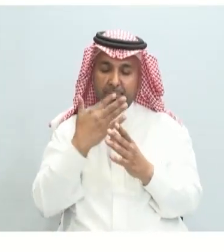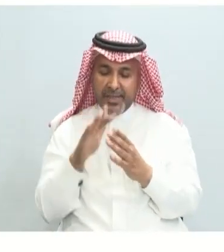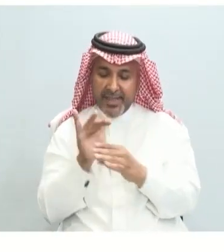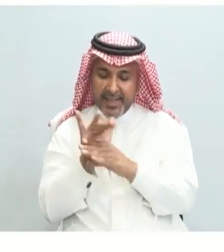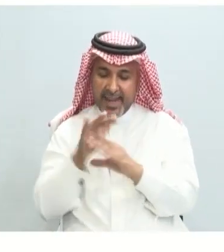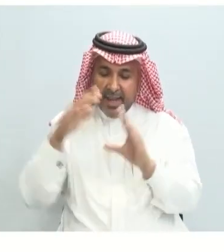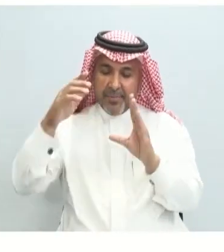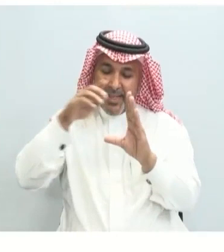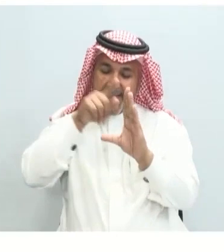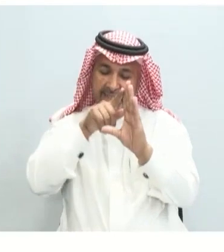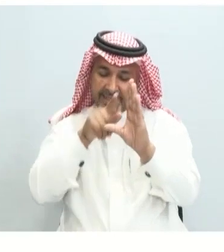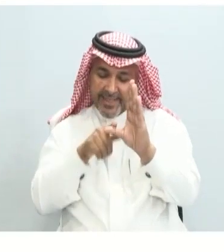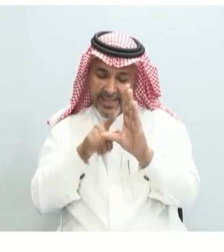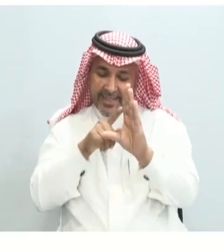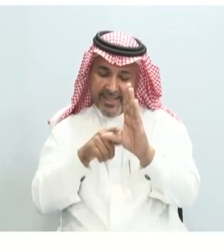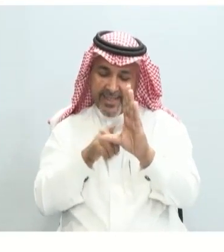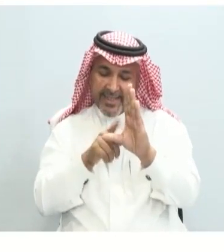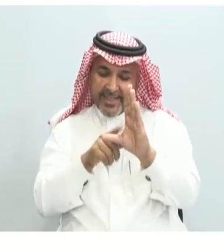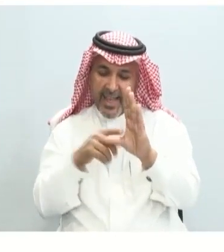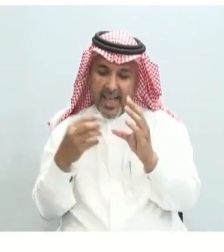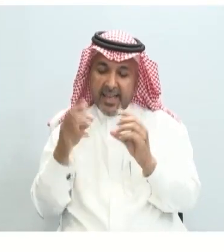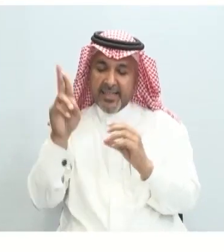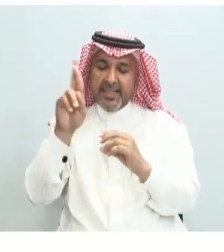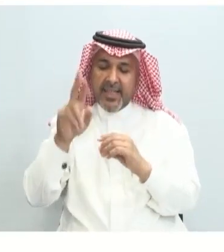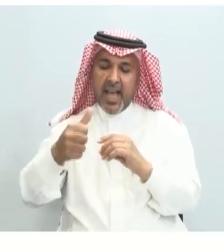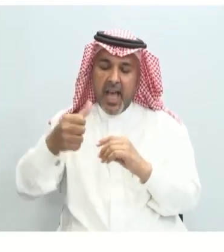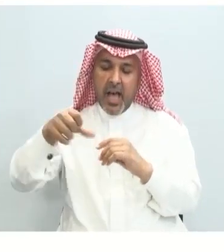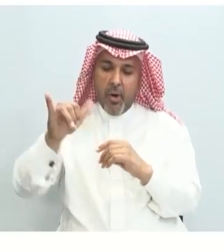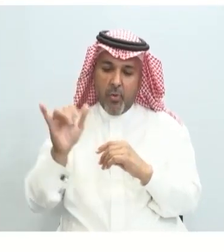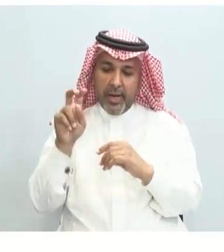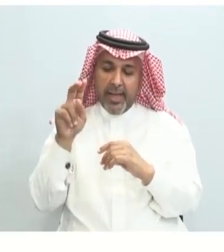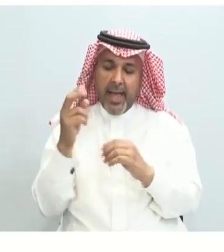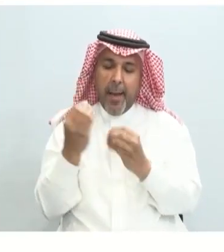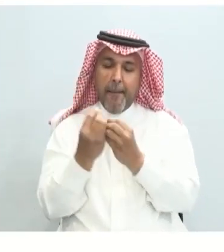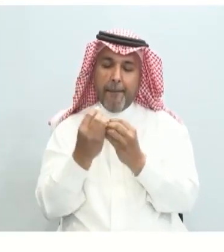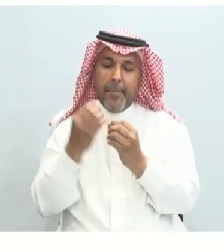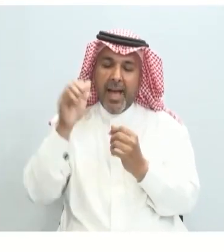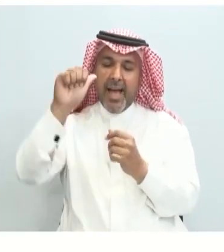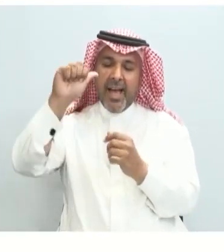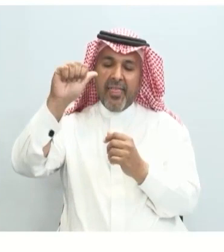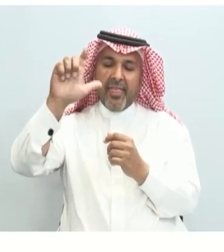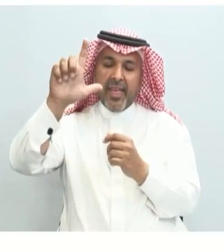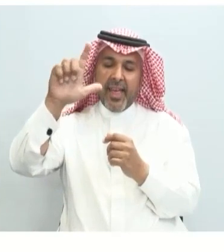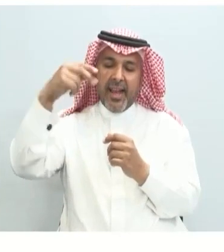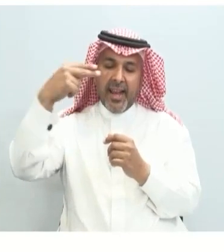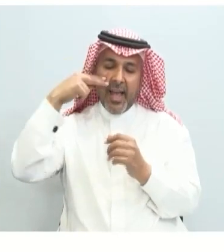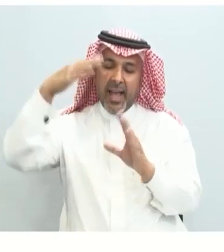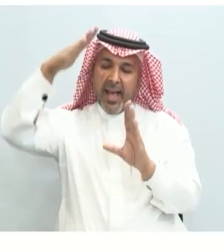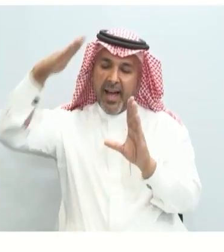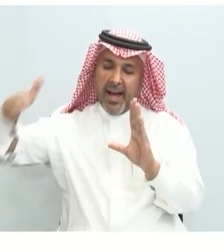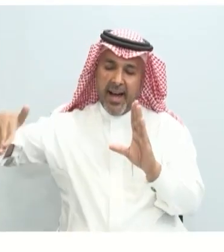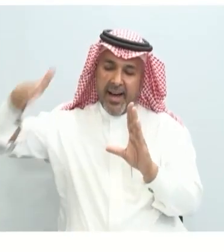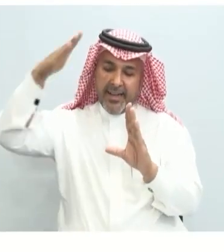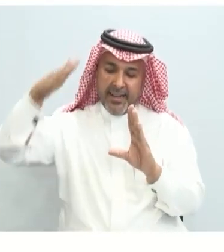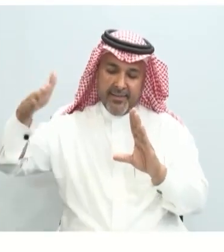الزاويه b قياس الزاويه b وبعد ذلك ممكن اجيب انا قياس الزاويه س من خلال زوايا المثلث